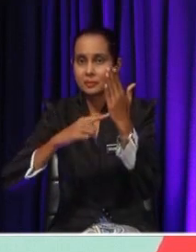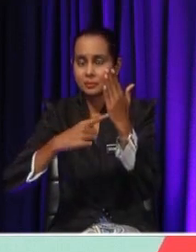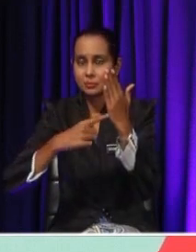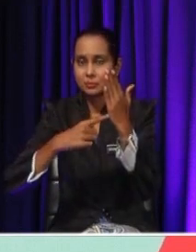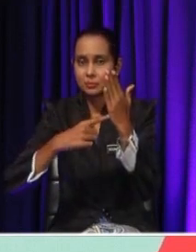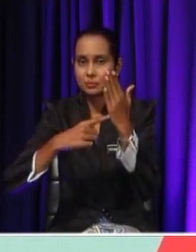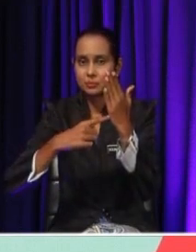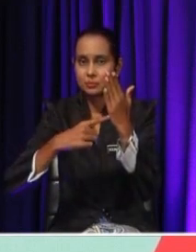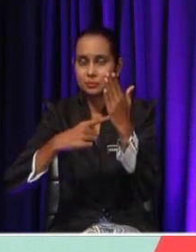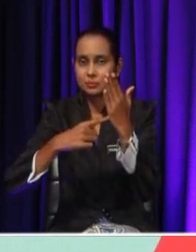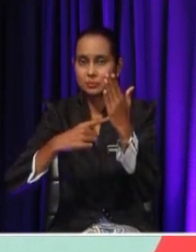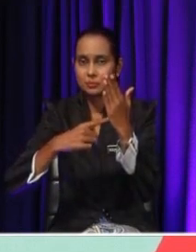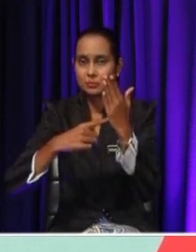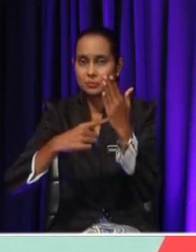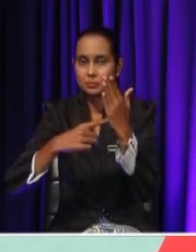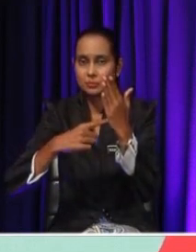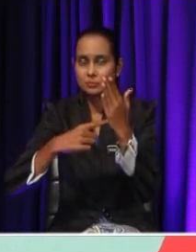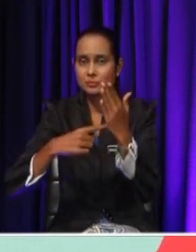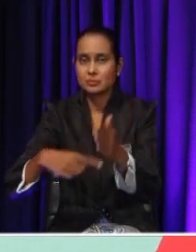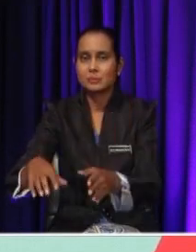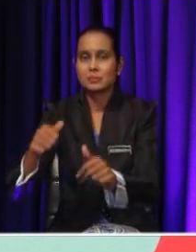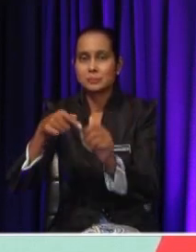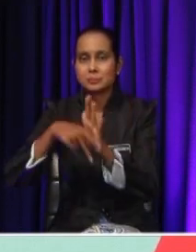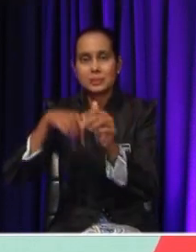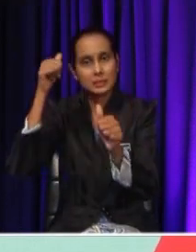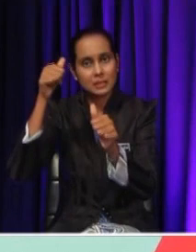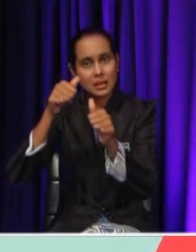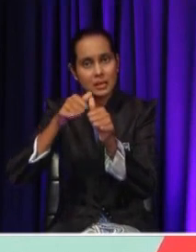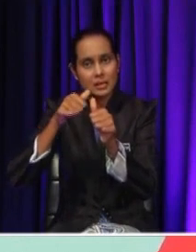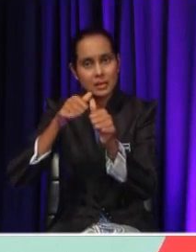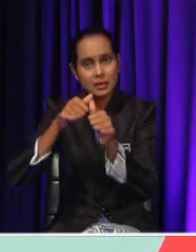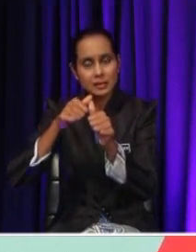Dewa yang berhasil dan kemudian pengarang Dewa masyarakat dewasa